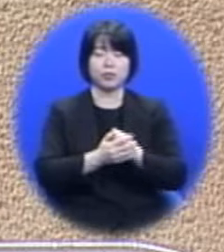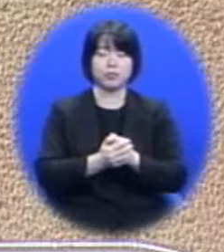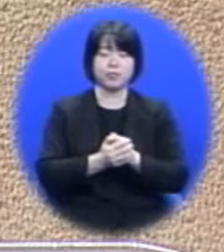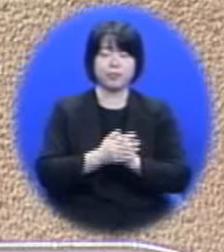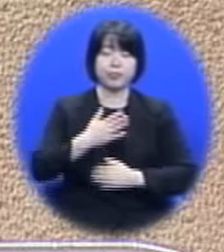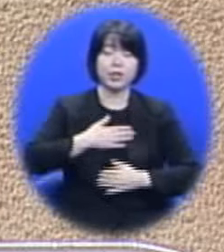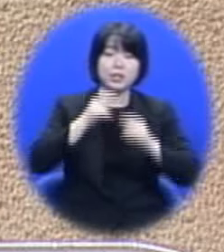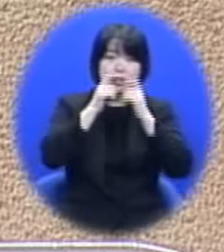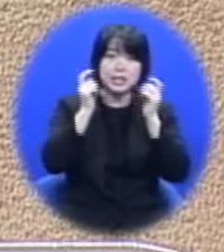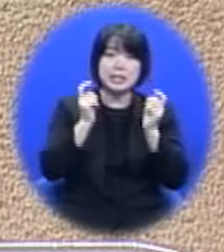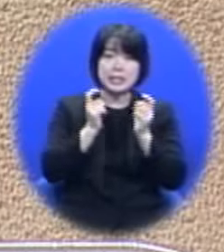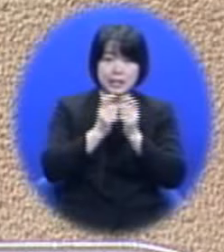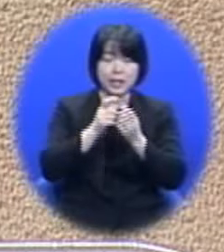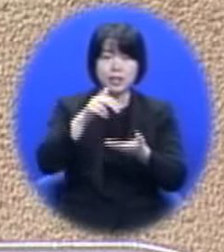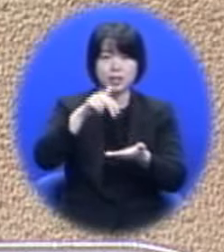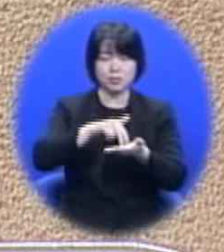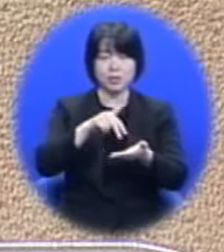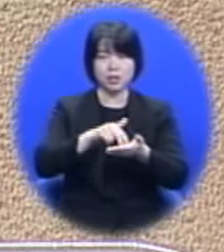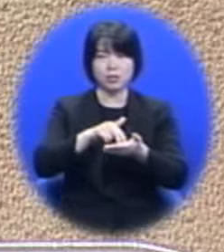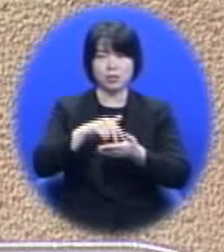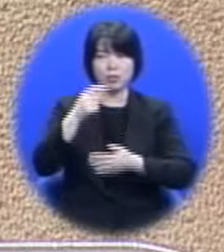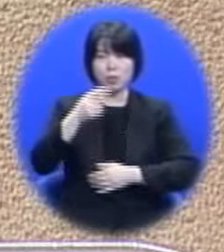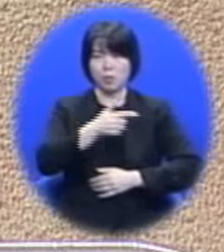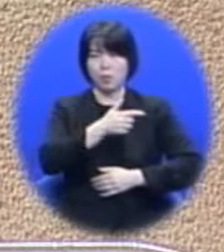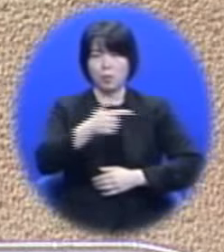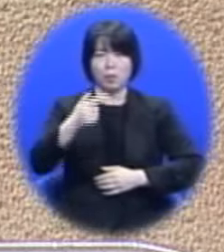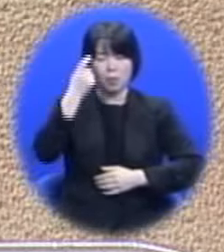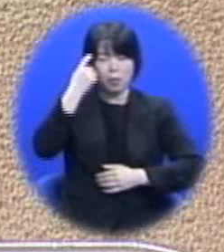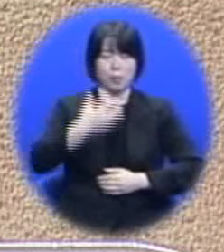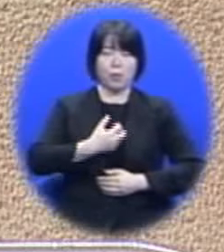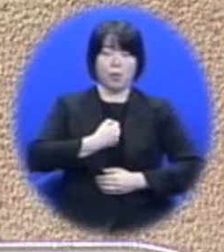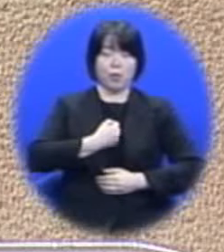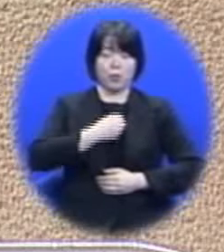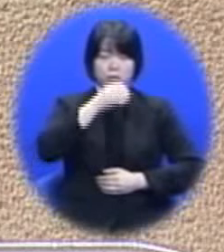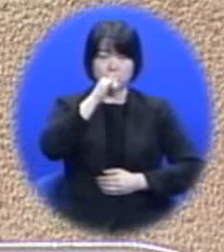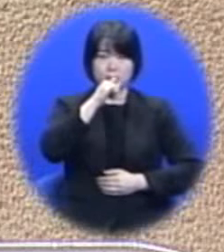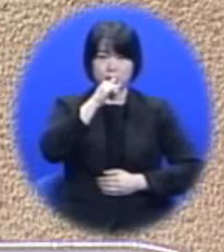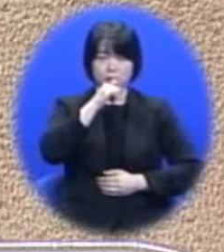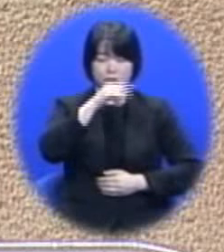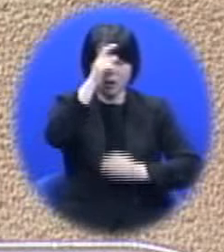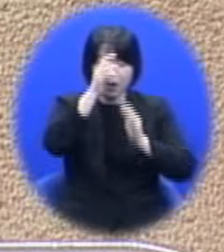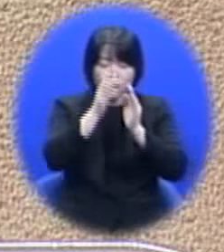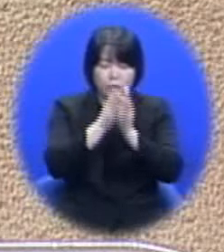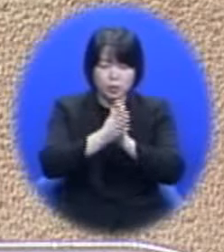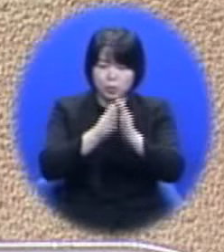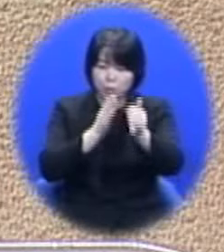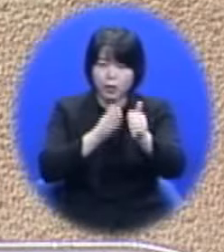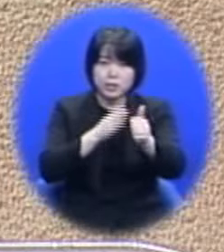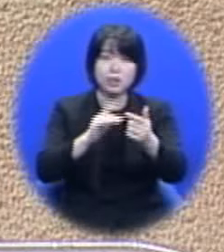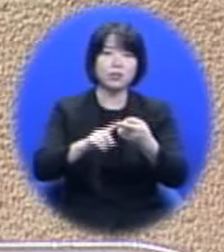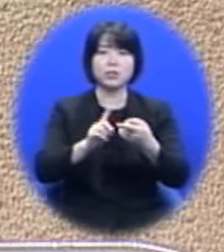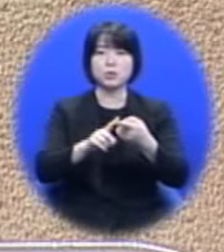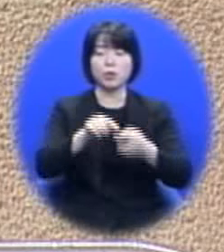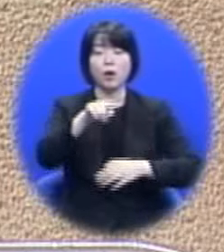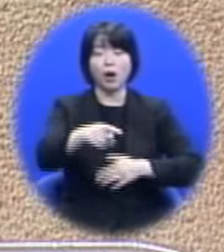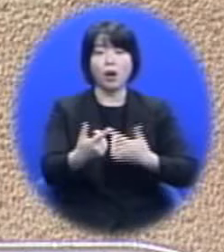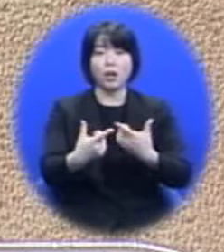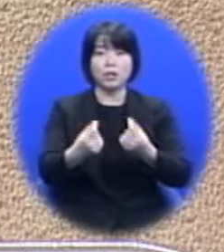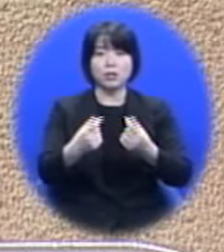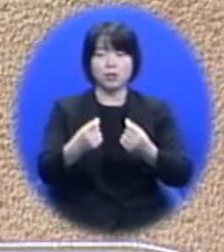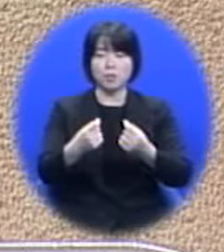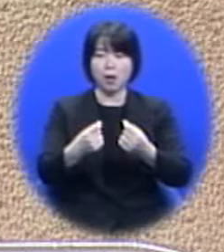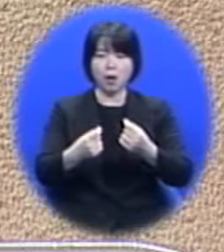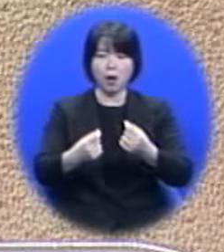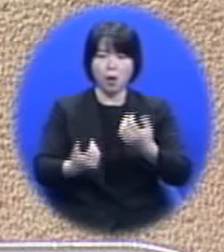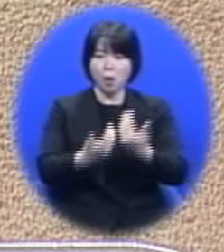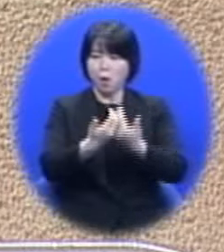개인적으로는 상당한 충격을 받았습니다. 도대체 기도하자는 것에 대해서 이렇게 분노할 이유가 있나?